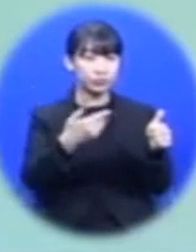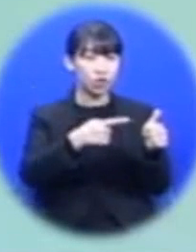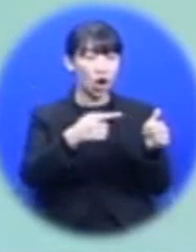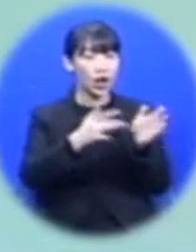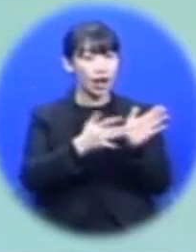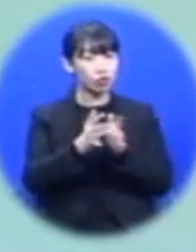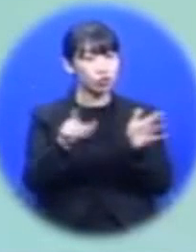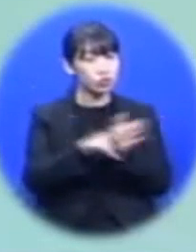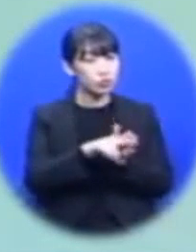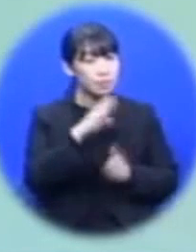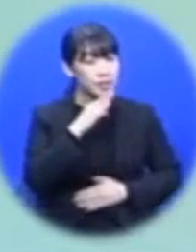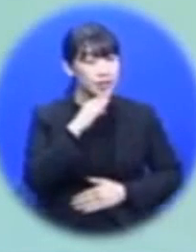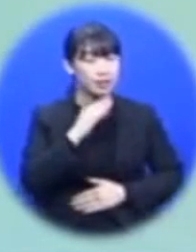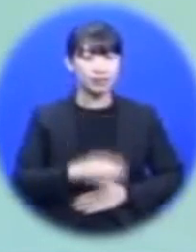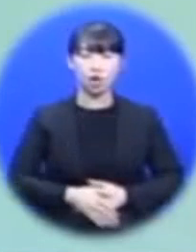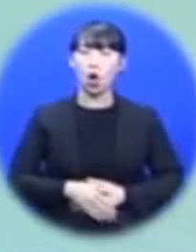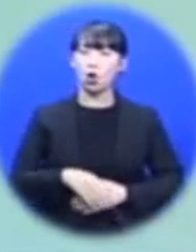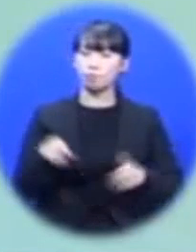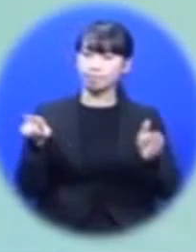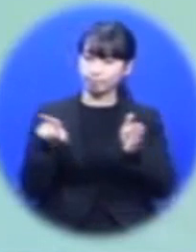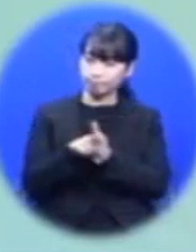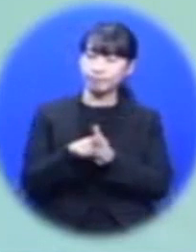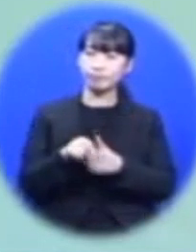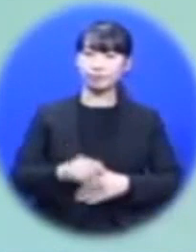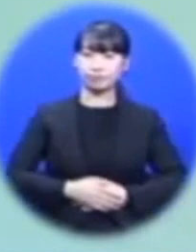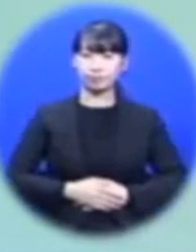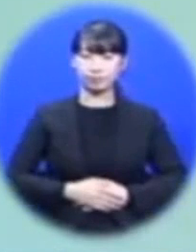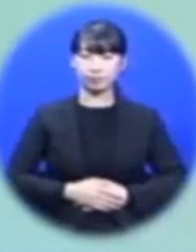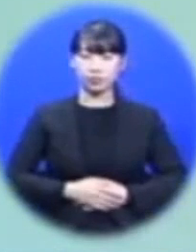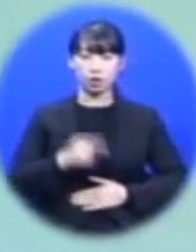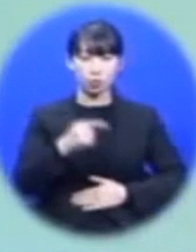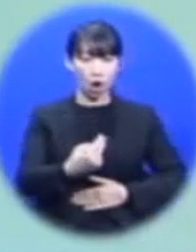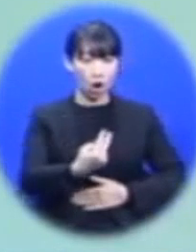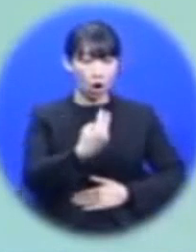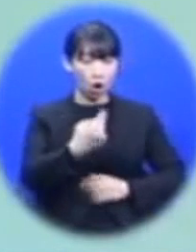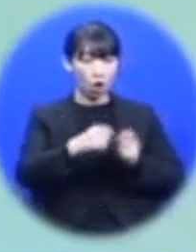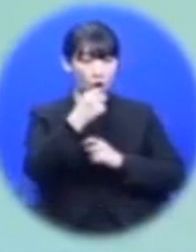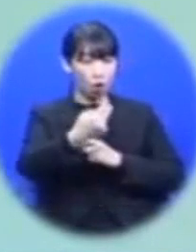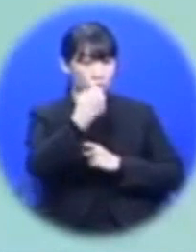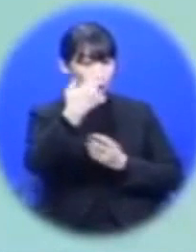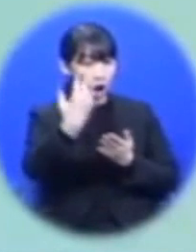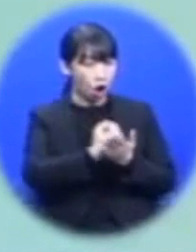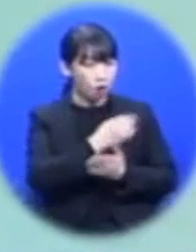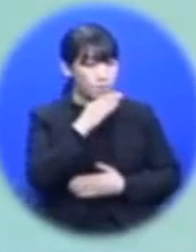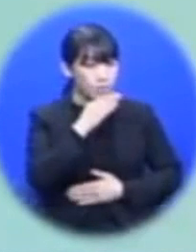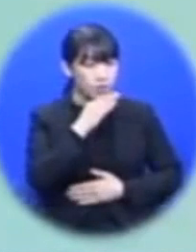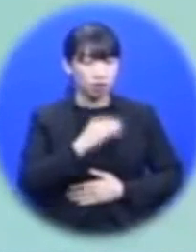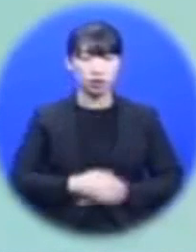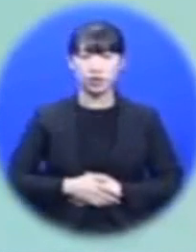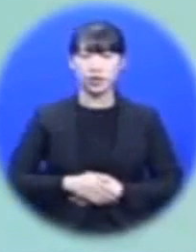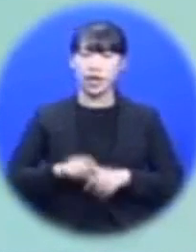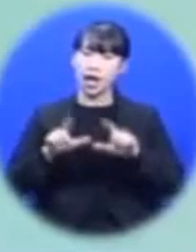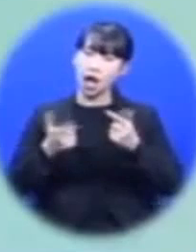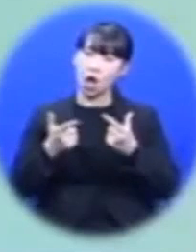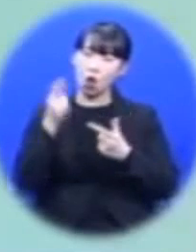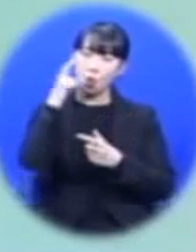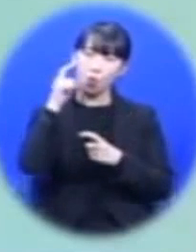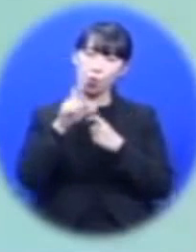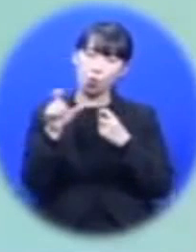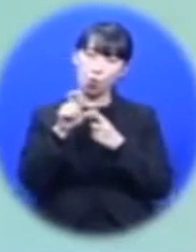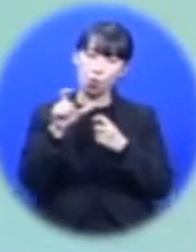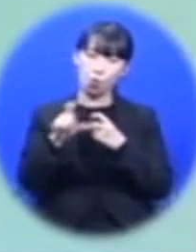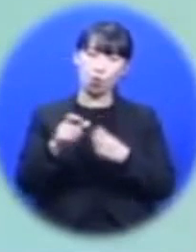믿니 예 믿습니다 그러면 너 영생을 얻었니 아니요 그게